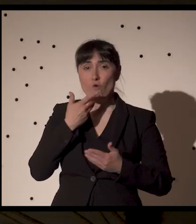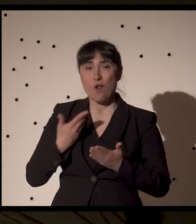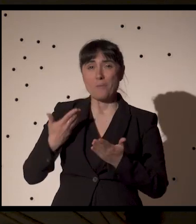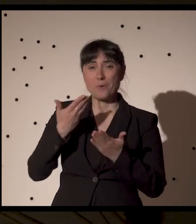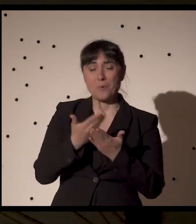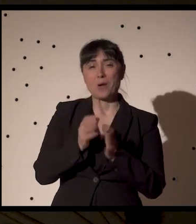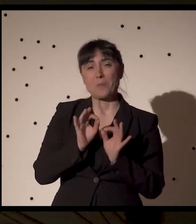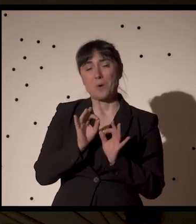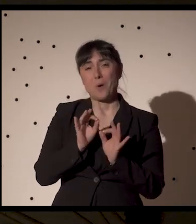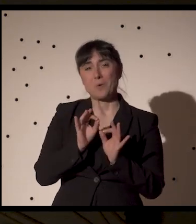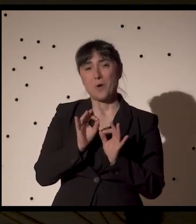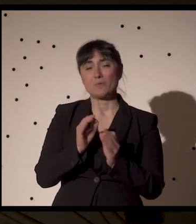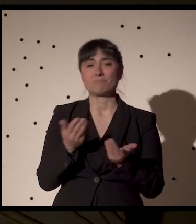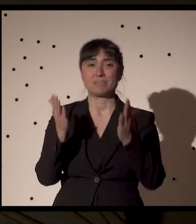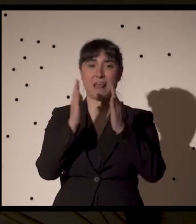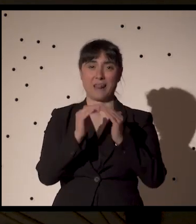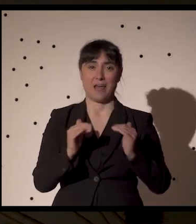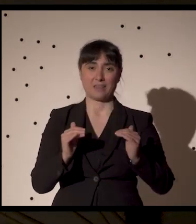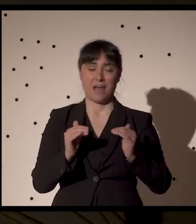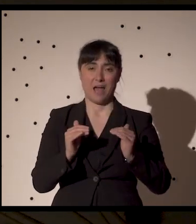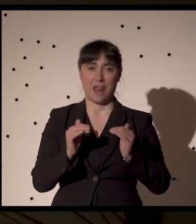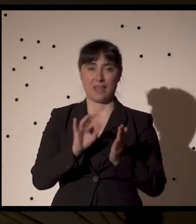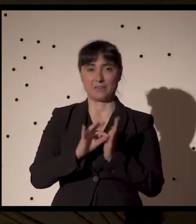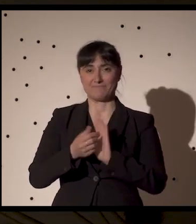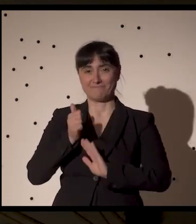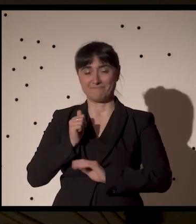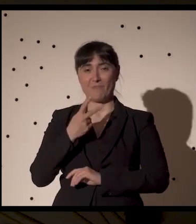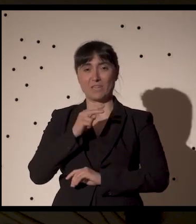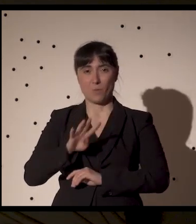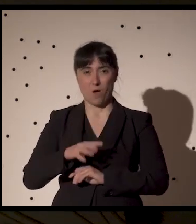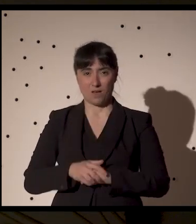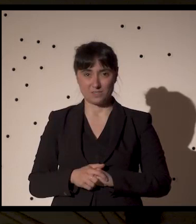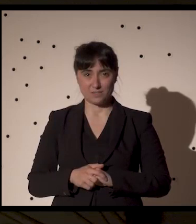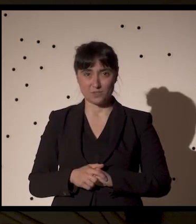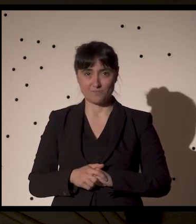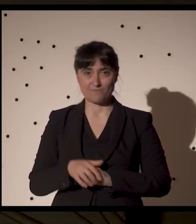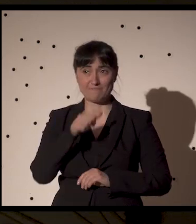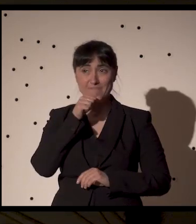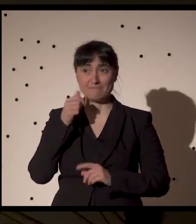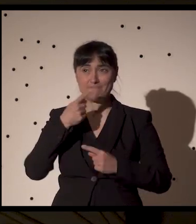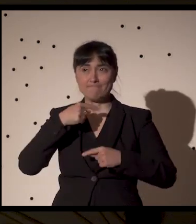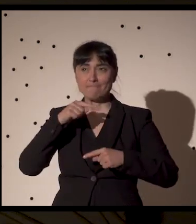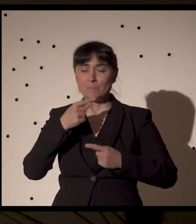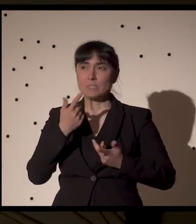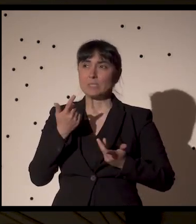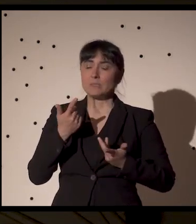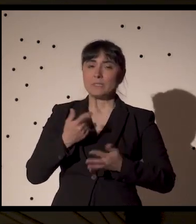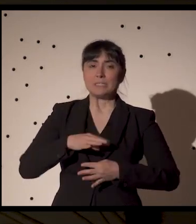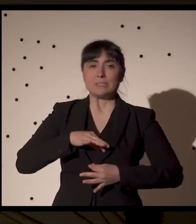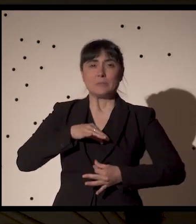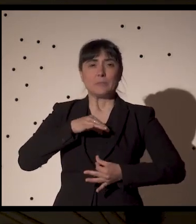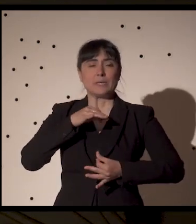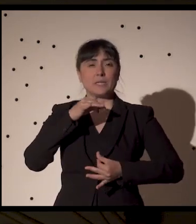Natale si tratta di un di un modo anche per riflettere Sul rapporto con la spiritualità